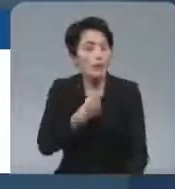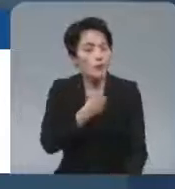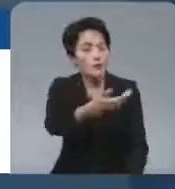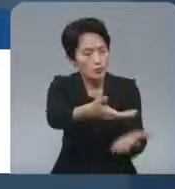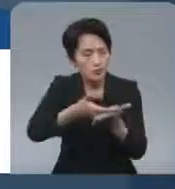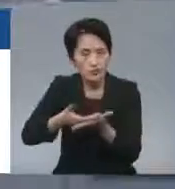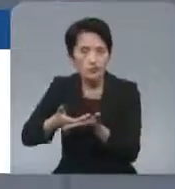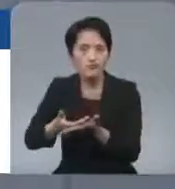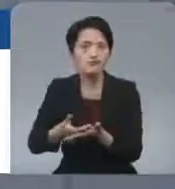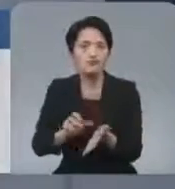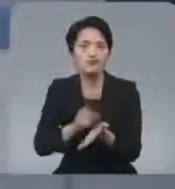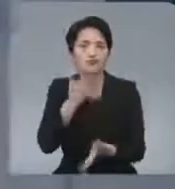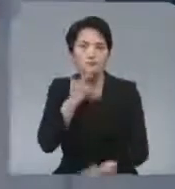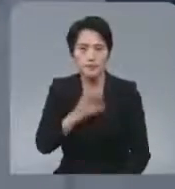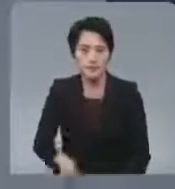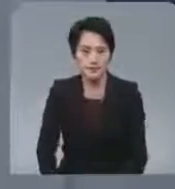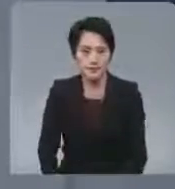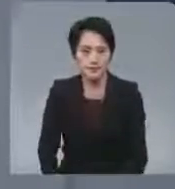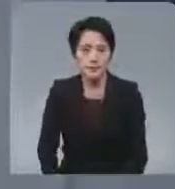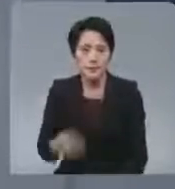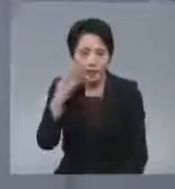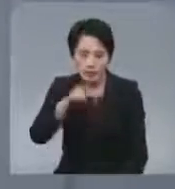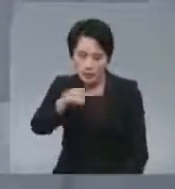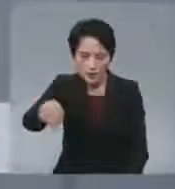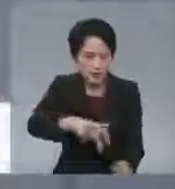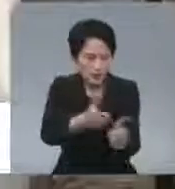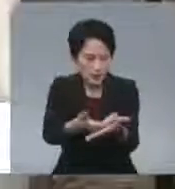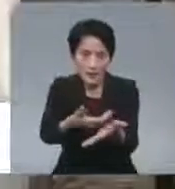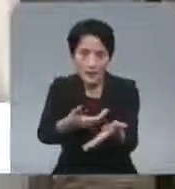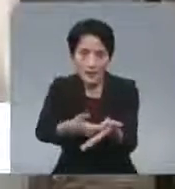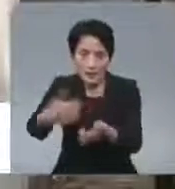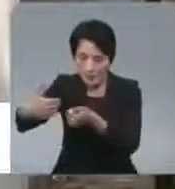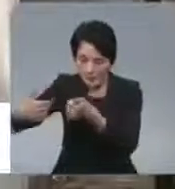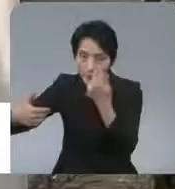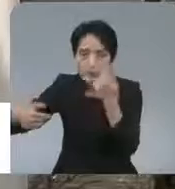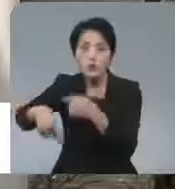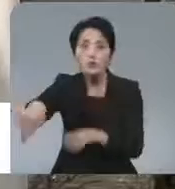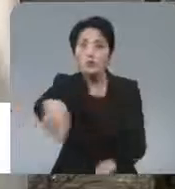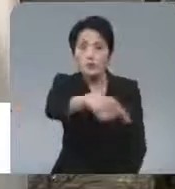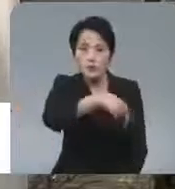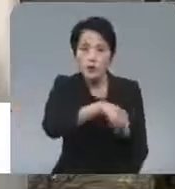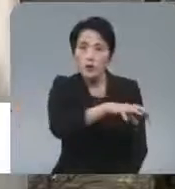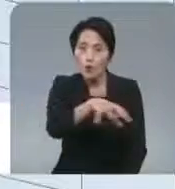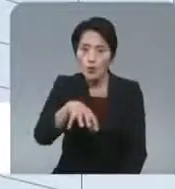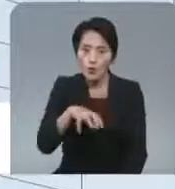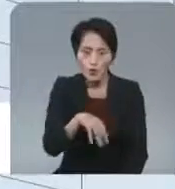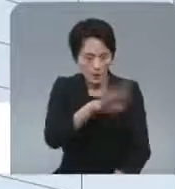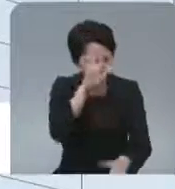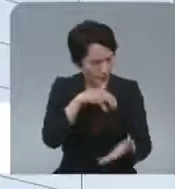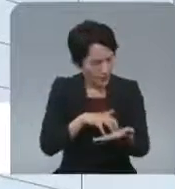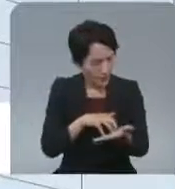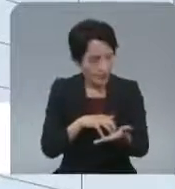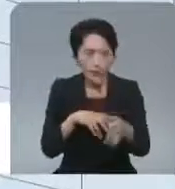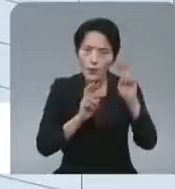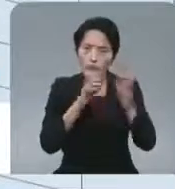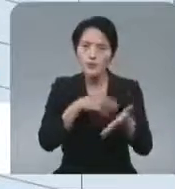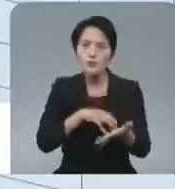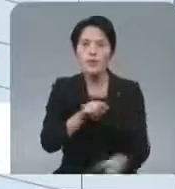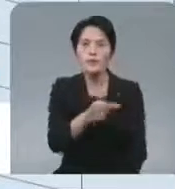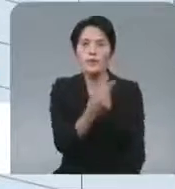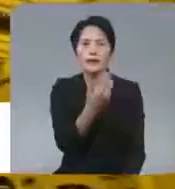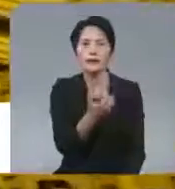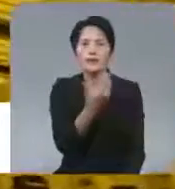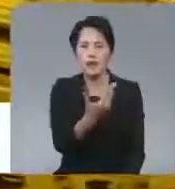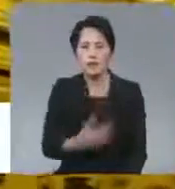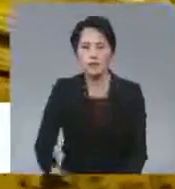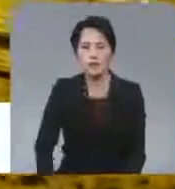供应的透明度将可消除供应链瓶颈。应美方要求，此次提交资料的半导体相关企